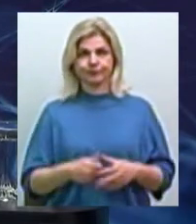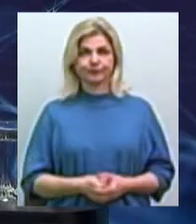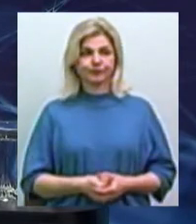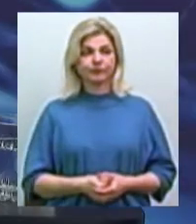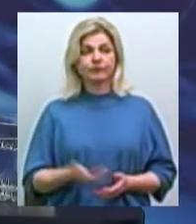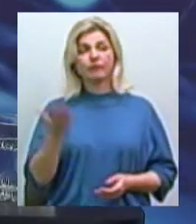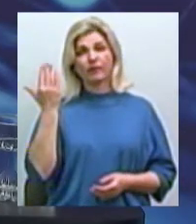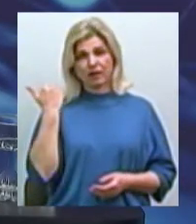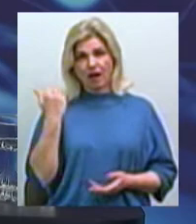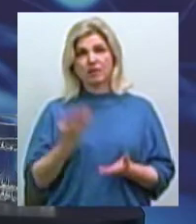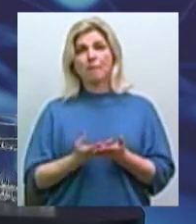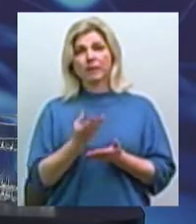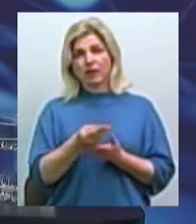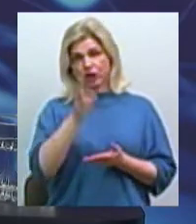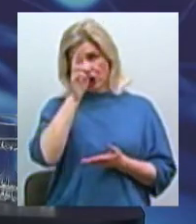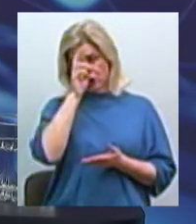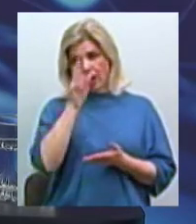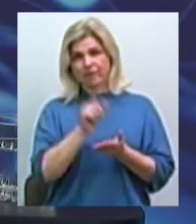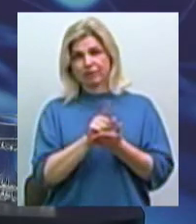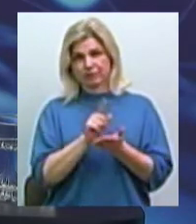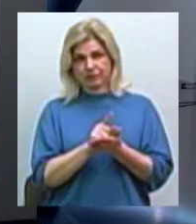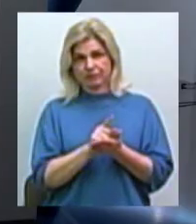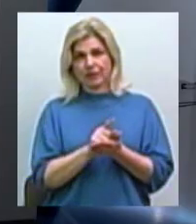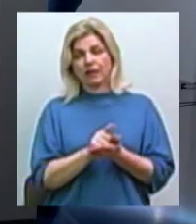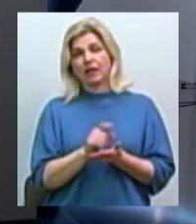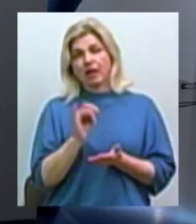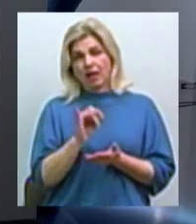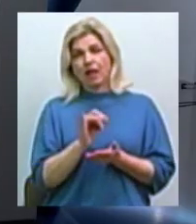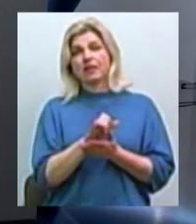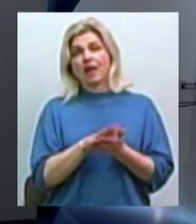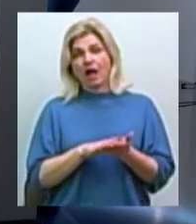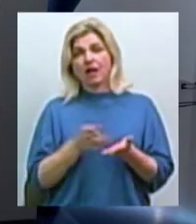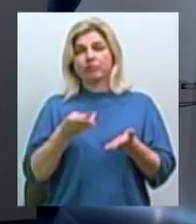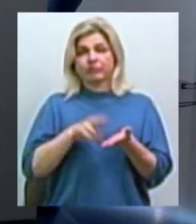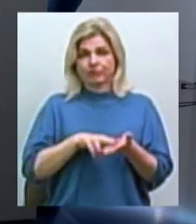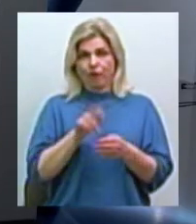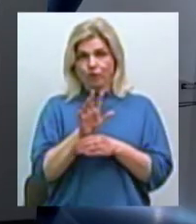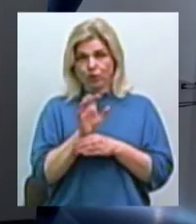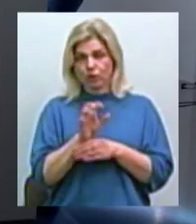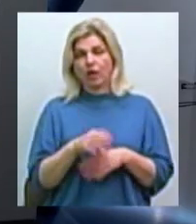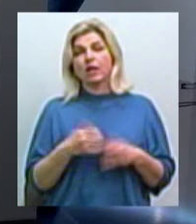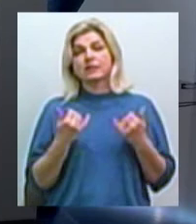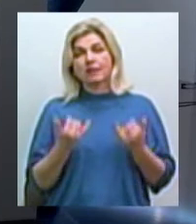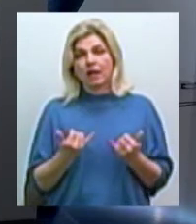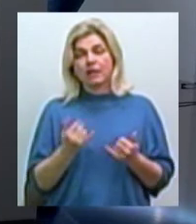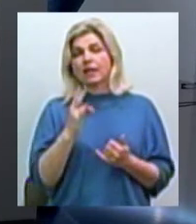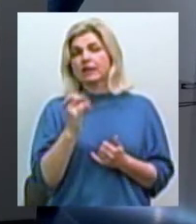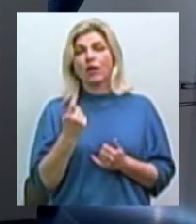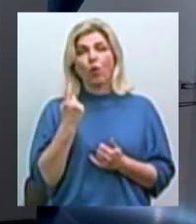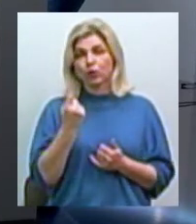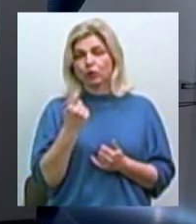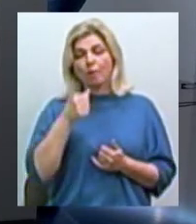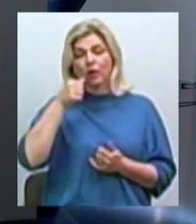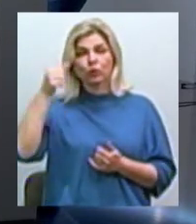Раніше сплачували державне мито, і далі вклеїв фотографію. У жовтні минулого